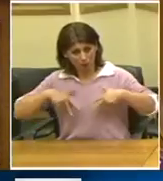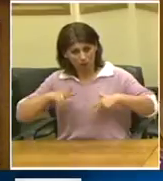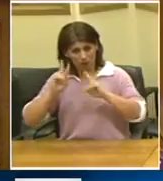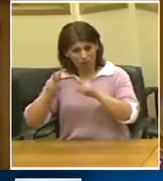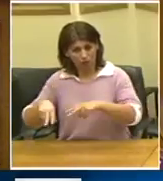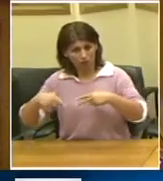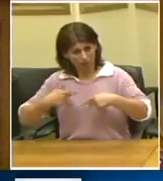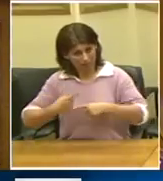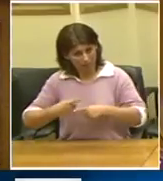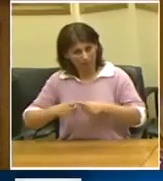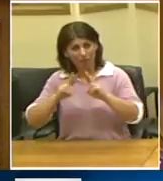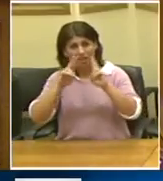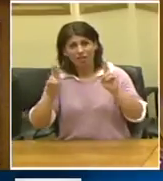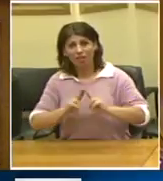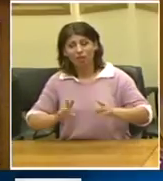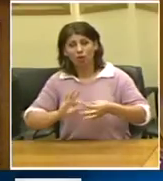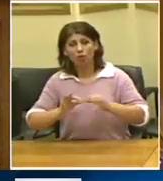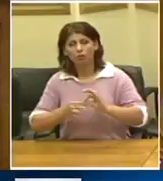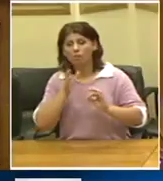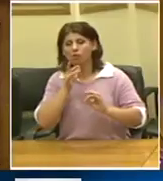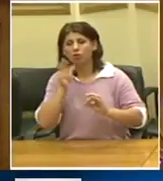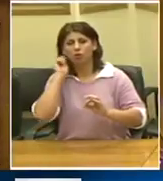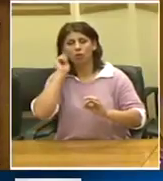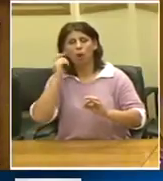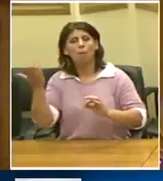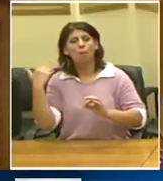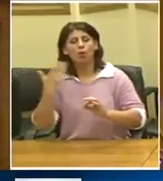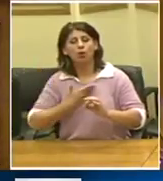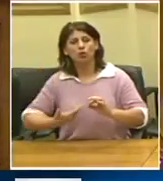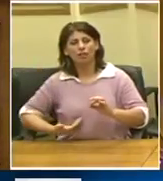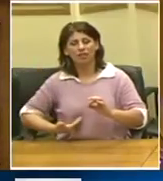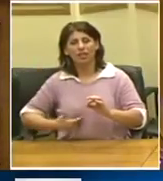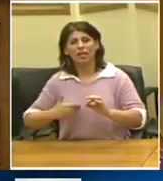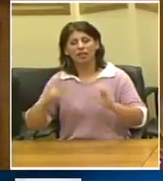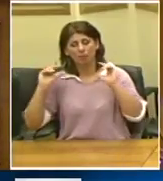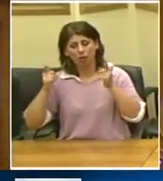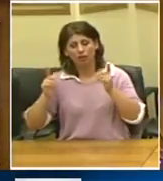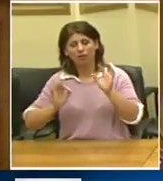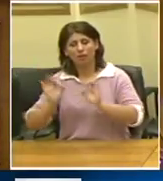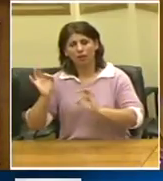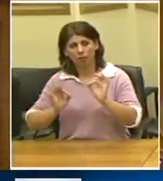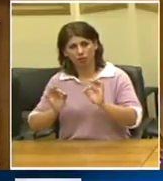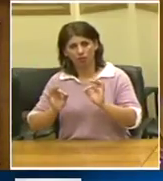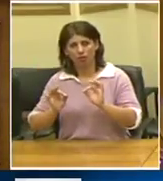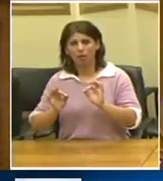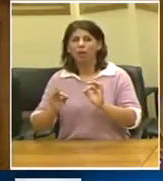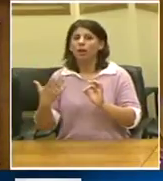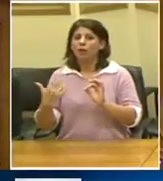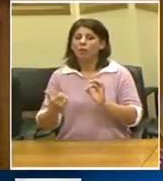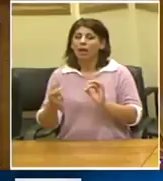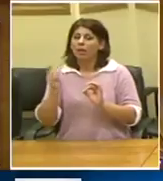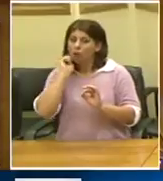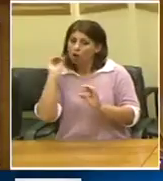τη χώρα μας και διεθνείς οργανισμούς με το προσωρινό όνομα πρώην Γιουγκοσλαβική Δημοκρατία της Μακεδονίας, το οποίο ηρίστο εμπαρόδο περιέχει και τον όρο